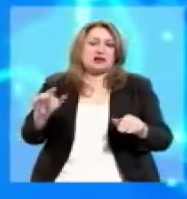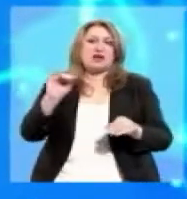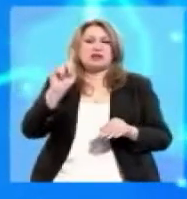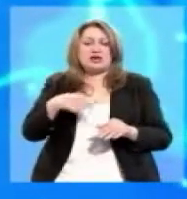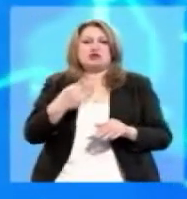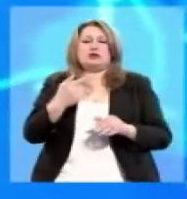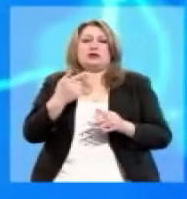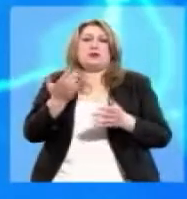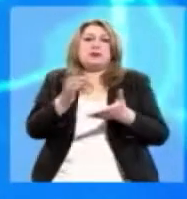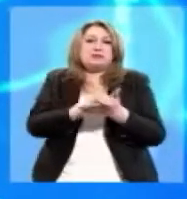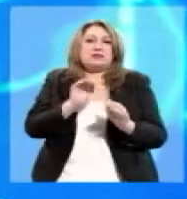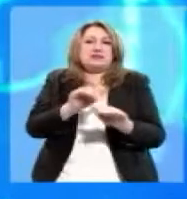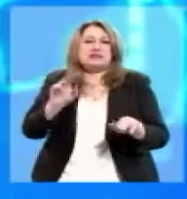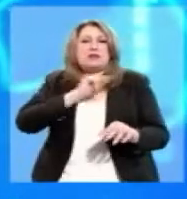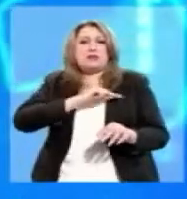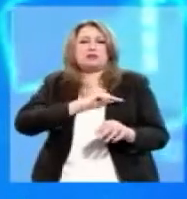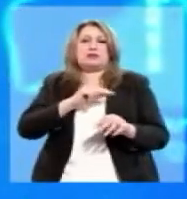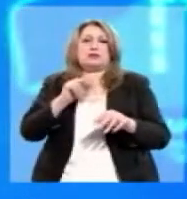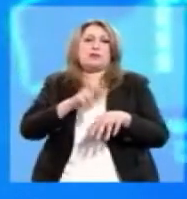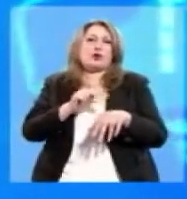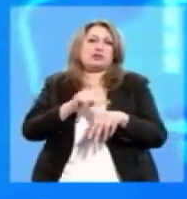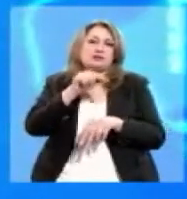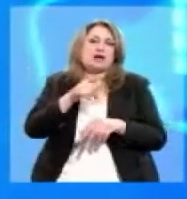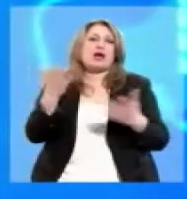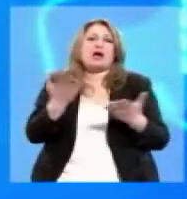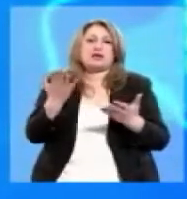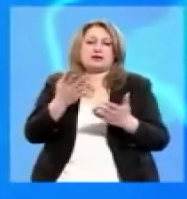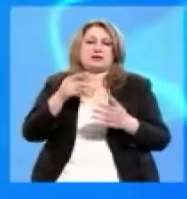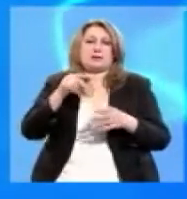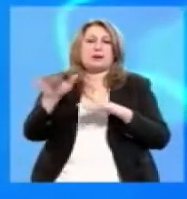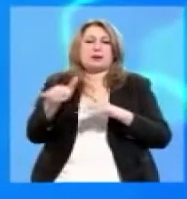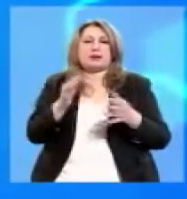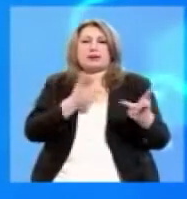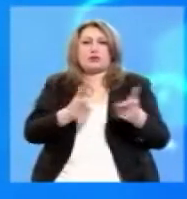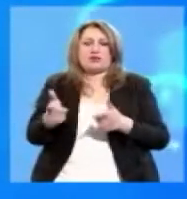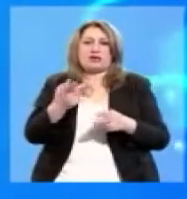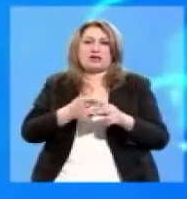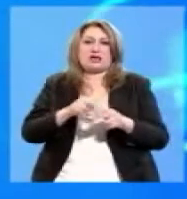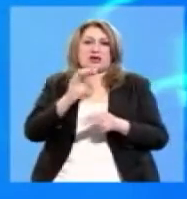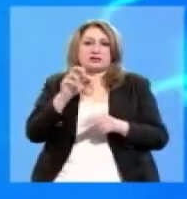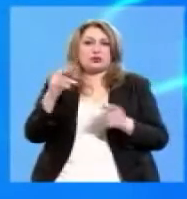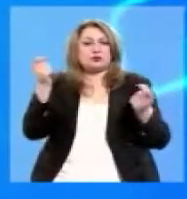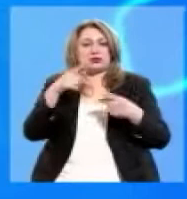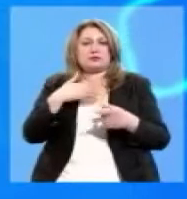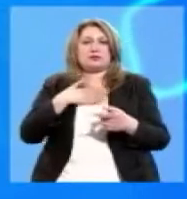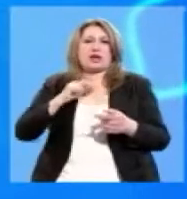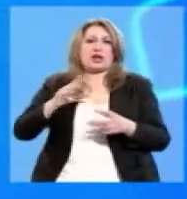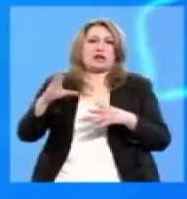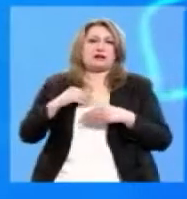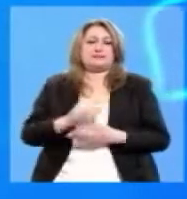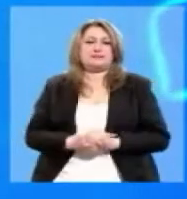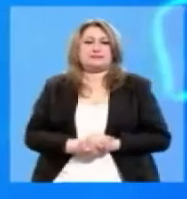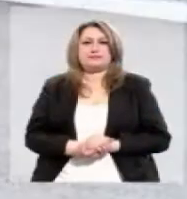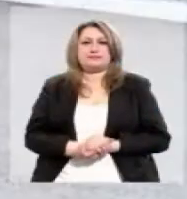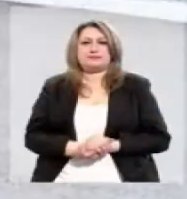также ознакомление детей с работой ювенальной полиции. О том, какие мероприятия подготовлены в рамках данной акции, узнали мои коллеги.